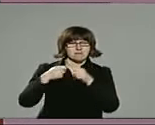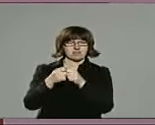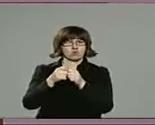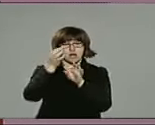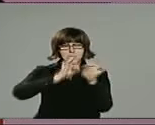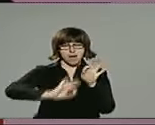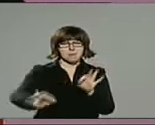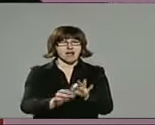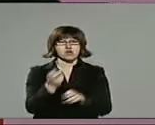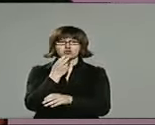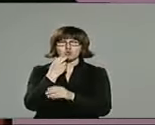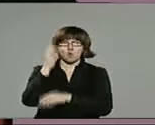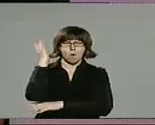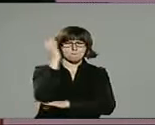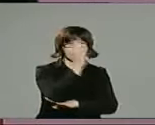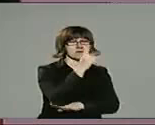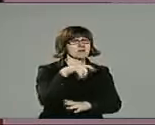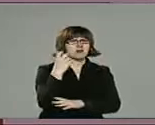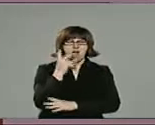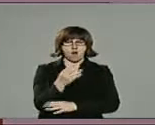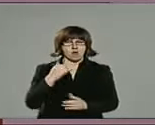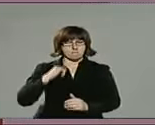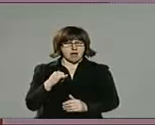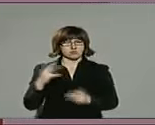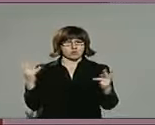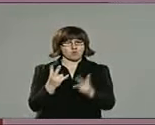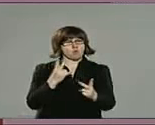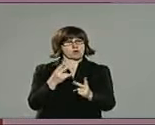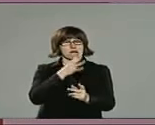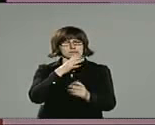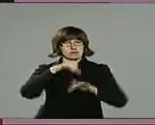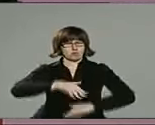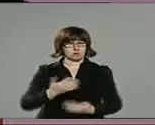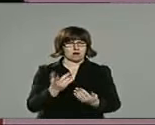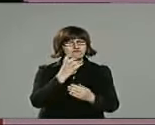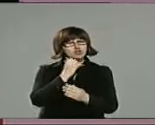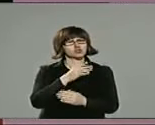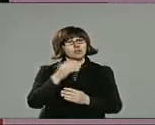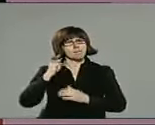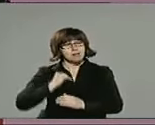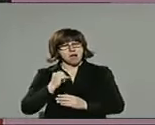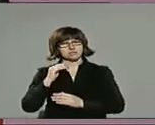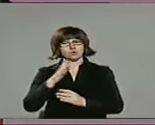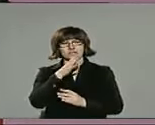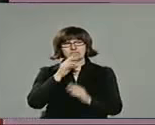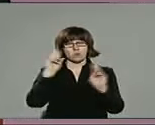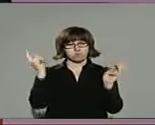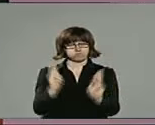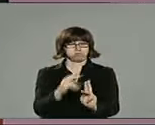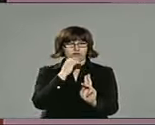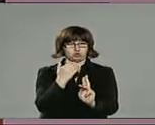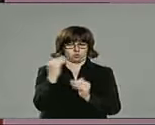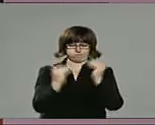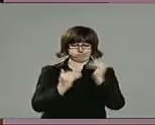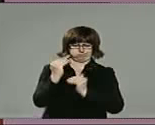Strommasten. Das alles bringt auch Belastungen und manchmal auch Risiken mit sich. Wir wollen Belastungen und Risiken abwägen, aber eins dürfen wir nicht tun,